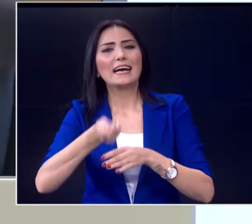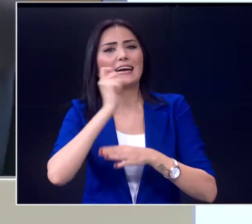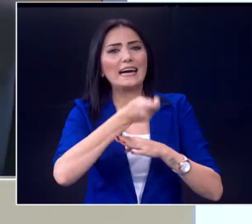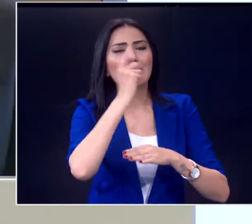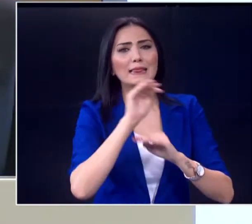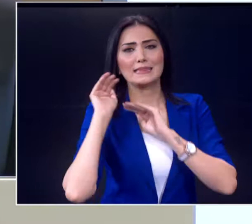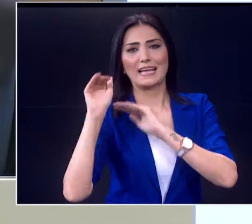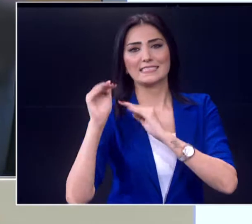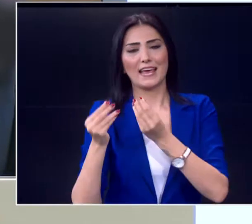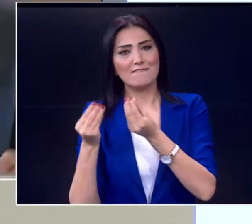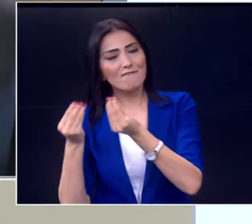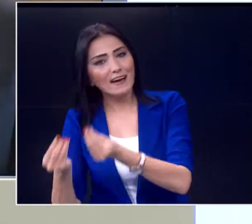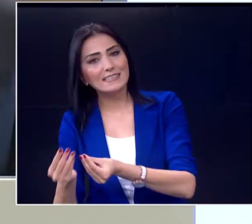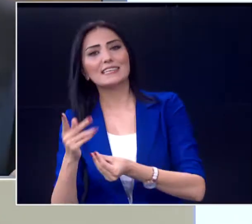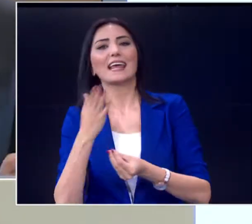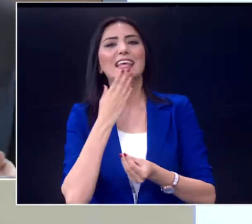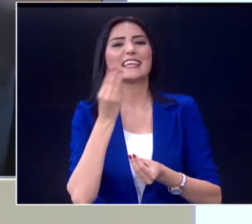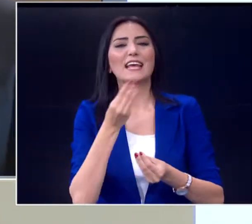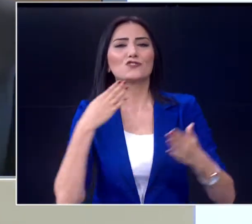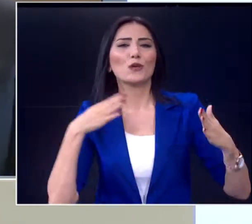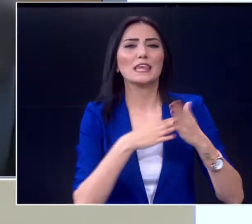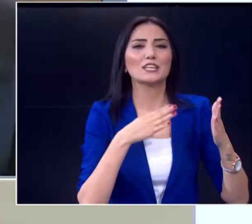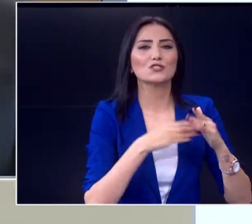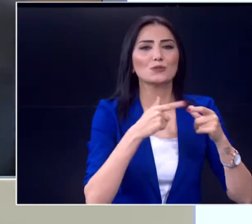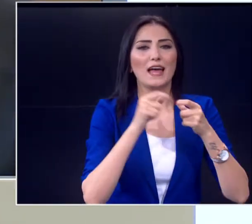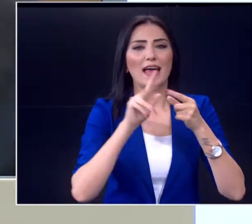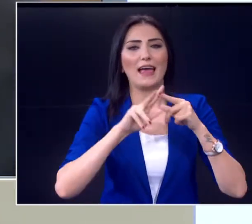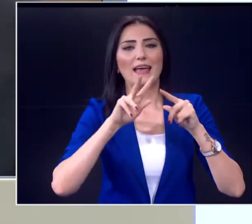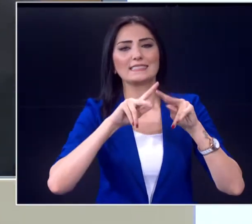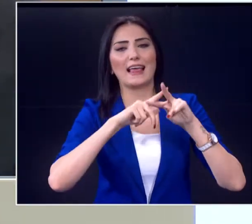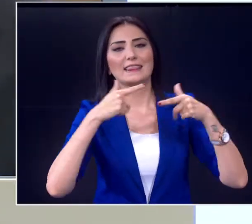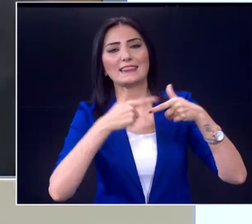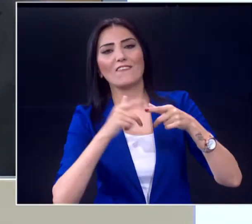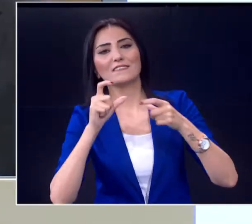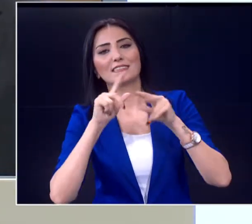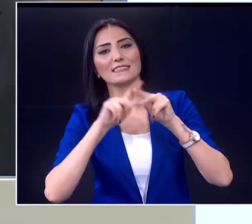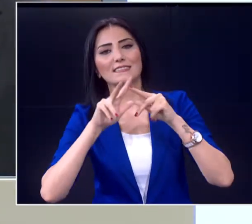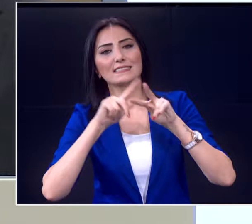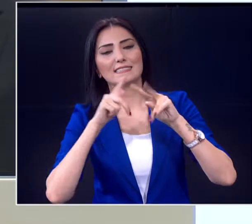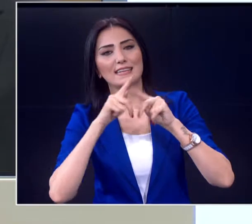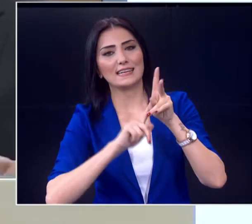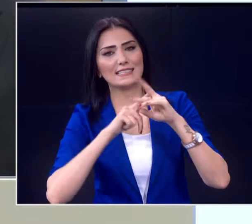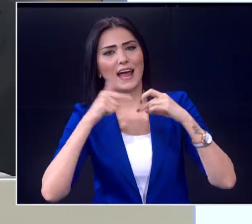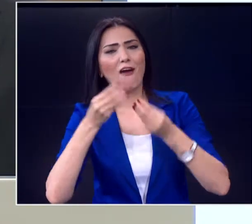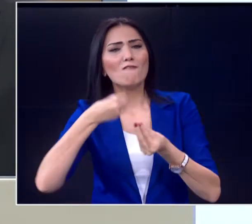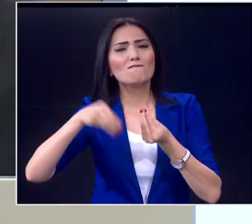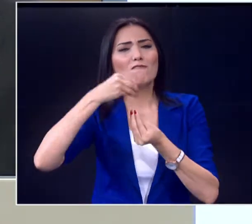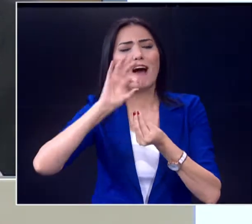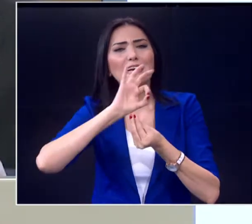sağladık. Yine genç girişimci esnaf sanatkarlara faizsiz destek